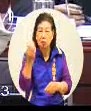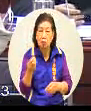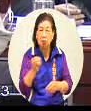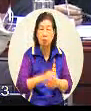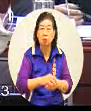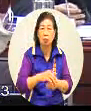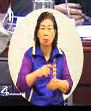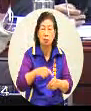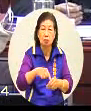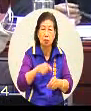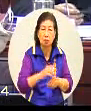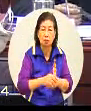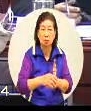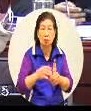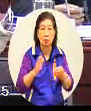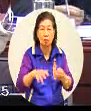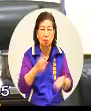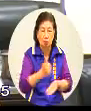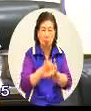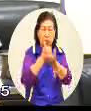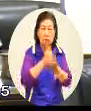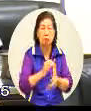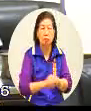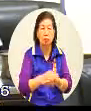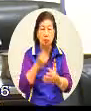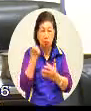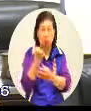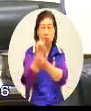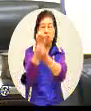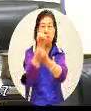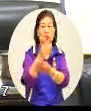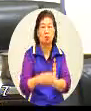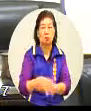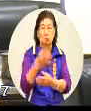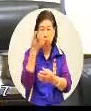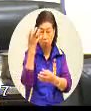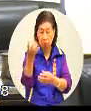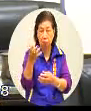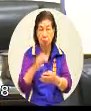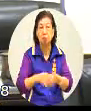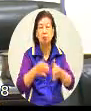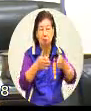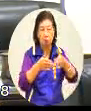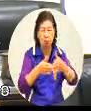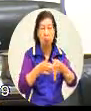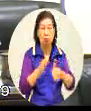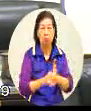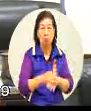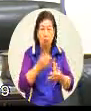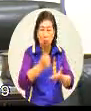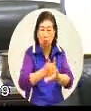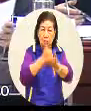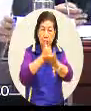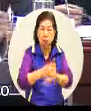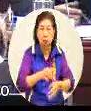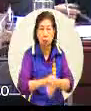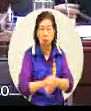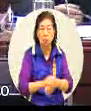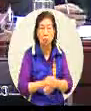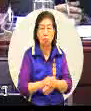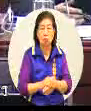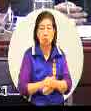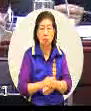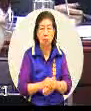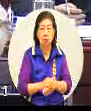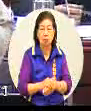重， 不？少数人的意见要尊重，但是要支持多数人的意见。 多数人的意见，阮即个就是尊重，买单。 你即摆